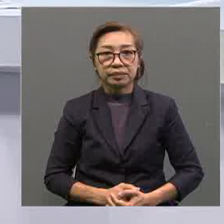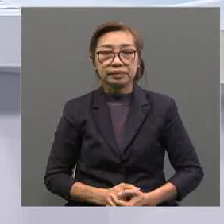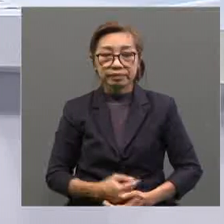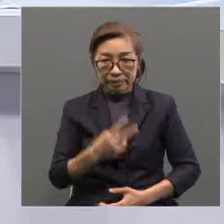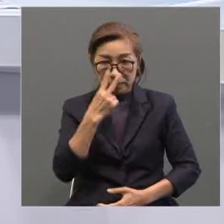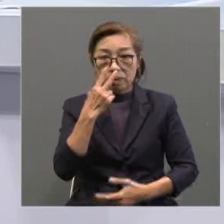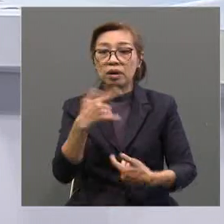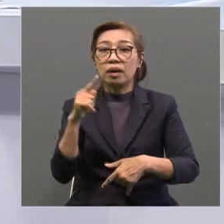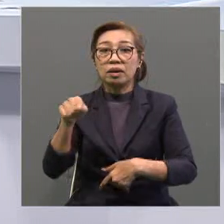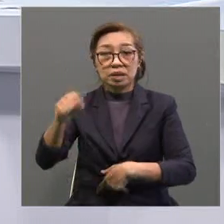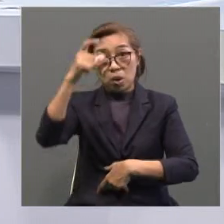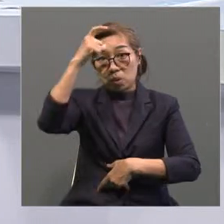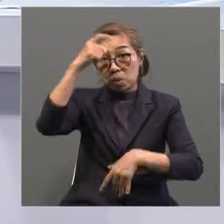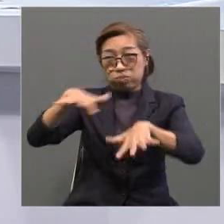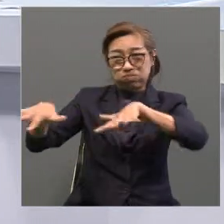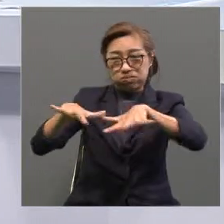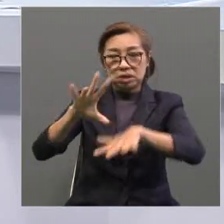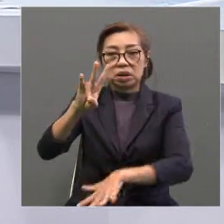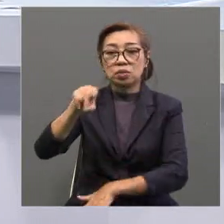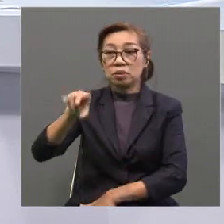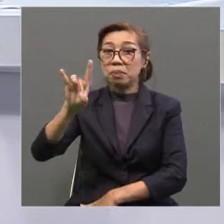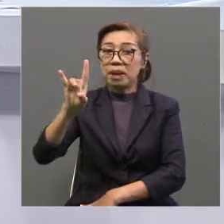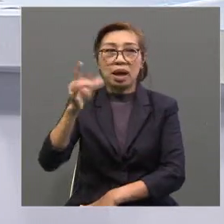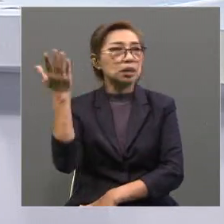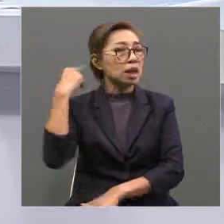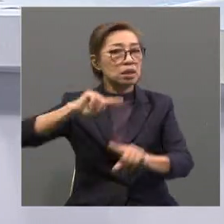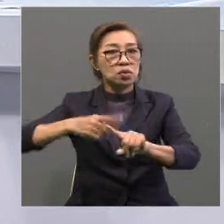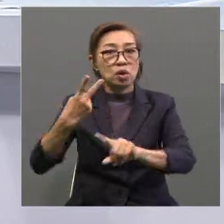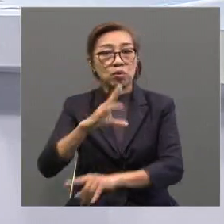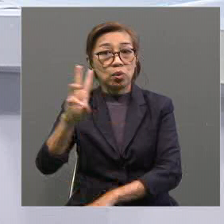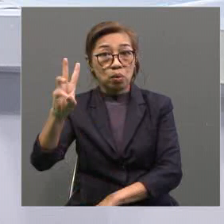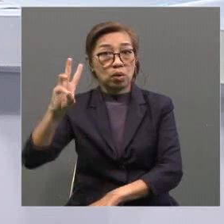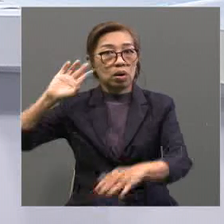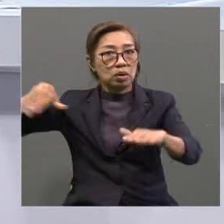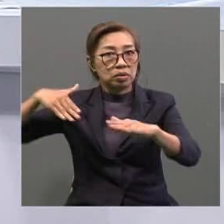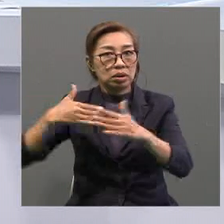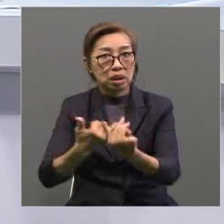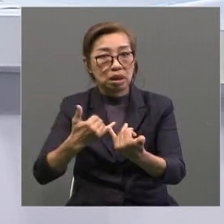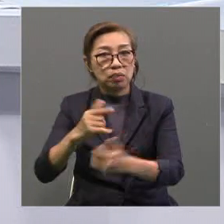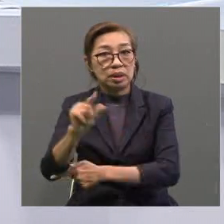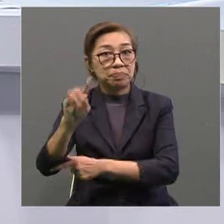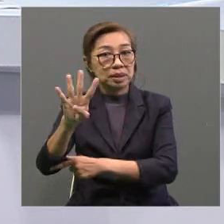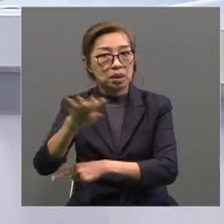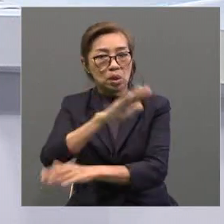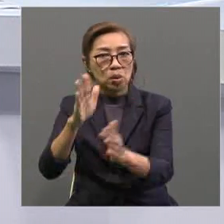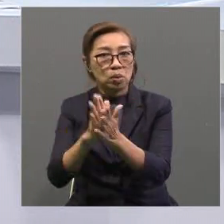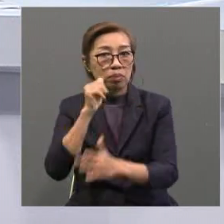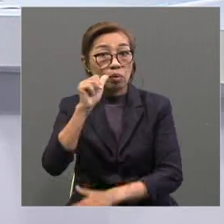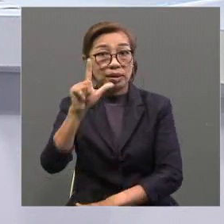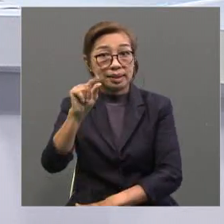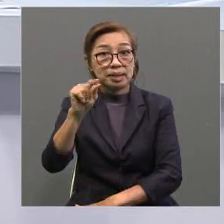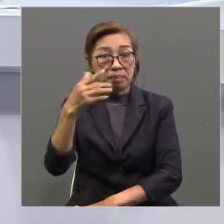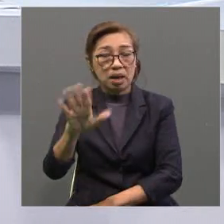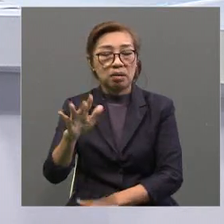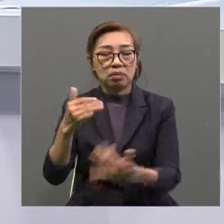นับจากที่เกิดเหตุแผ่นดินไหวขนาด 7.8ตั้งแต่ 6กุมภาพันธ์วันนี้ 24กุมภาพันธ์เนี่ยร่วมๆ 20วันแล้วนะครับ